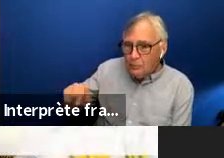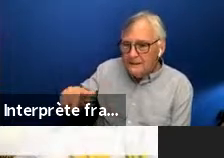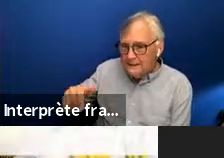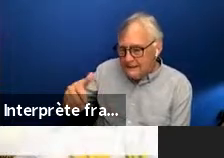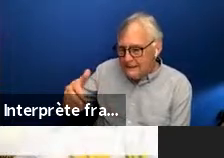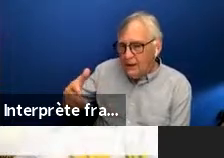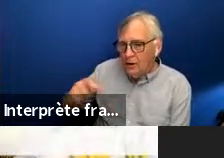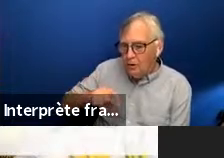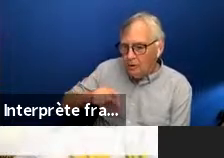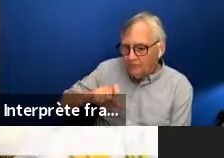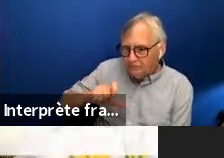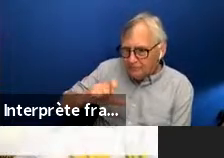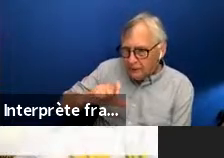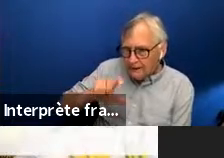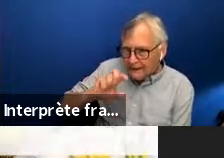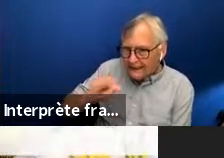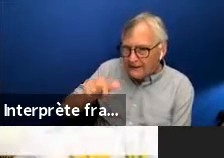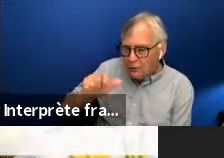qui aussi